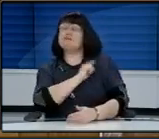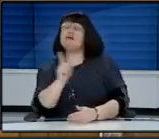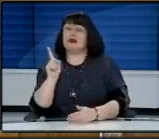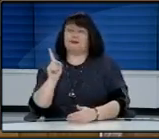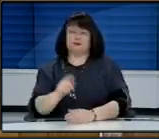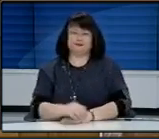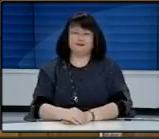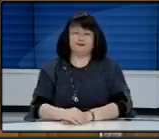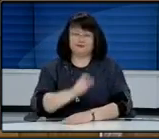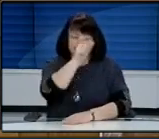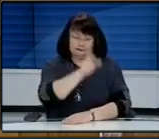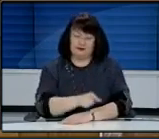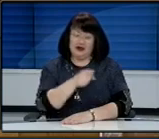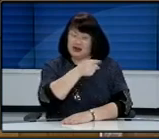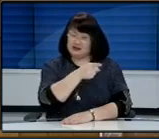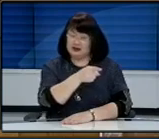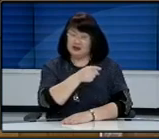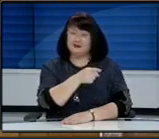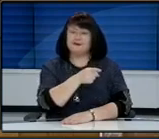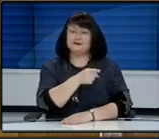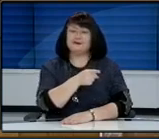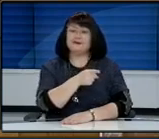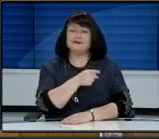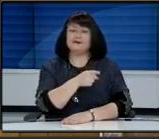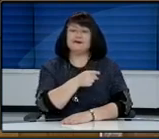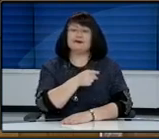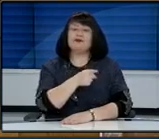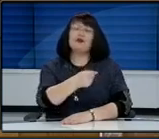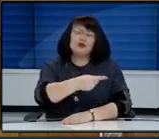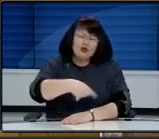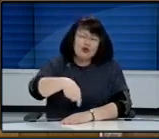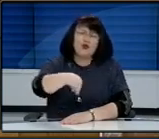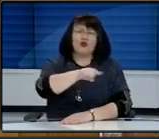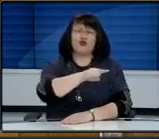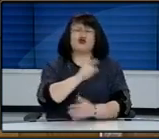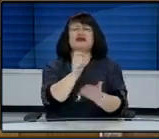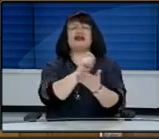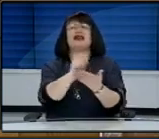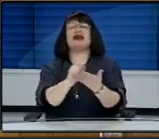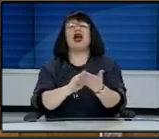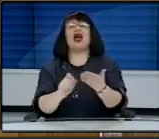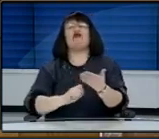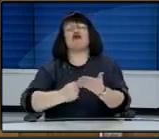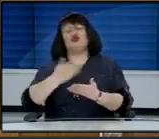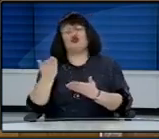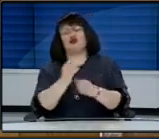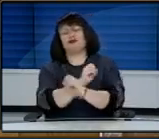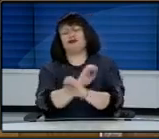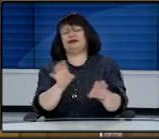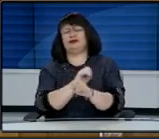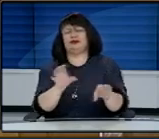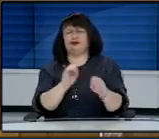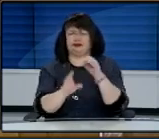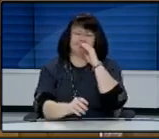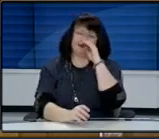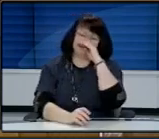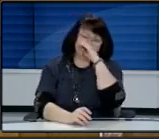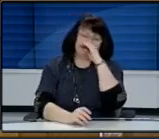τόσο εσείς όσο και όσοι αρθρογραφούν λαλίστατοι το τελευταίο